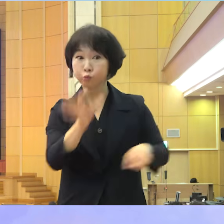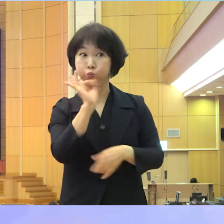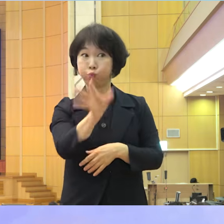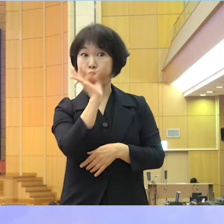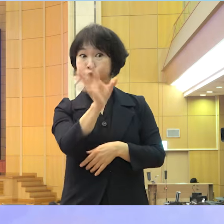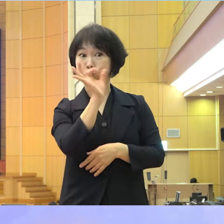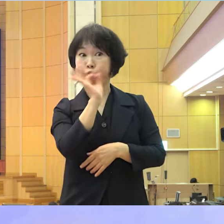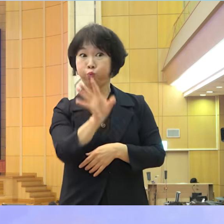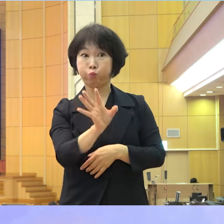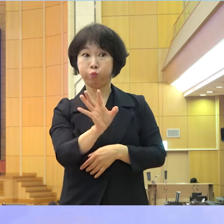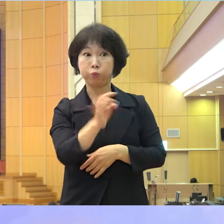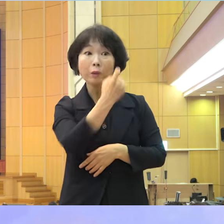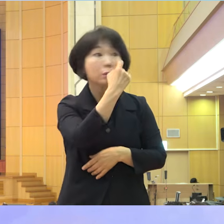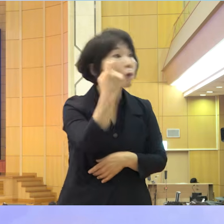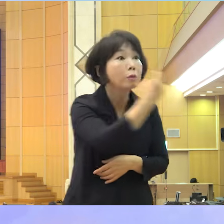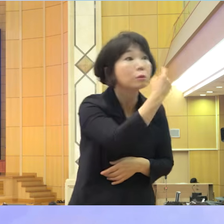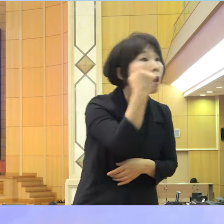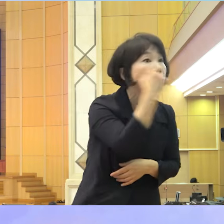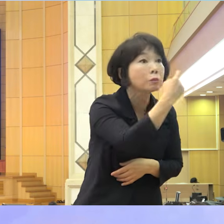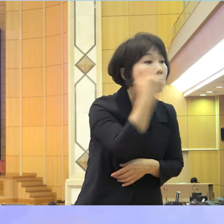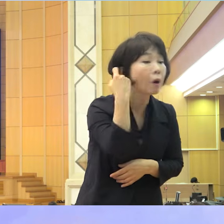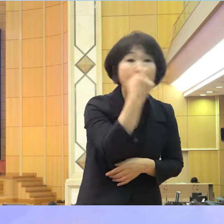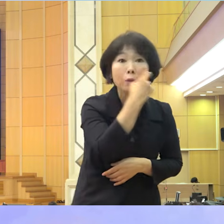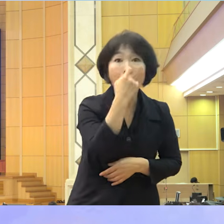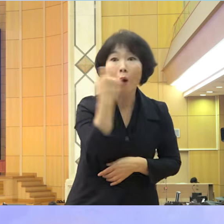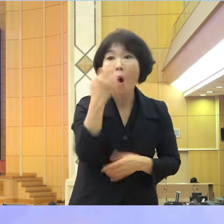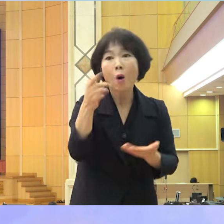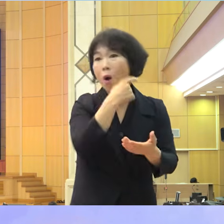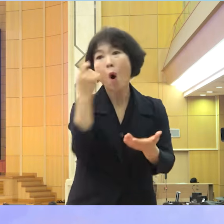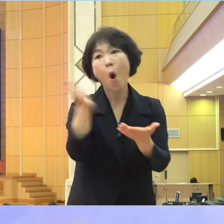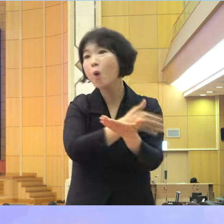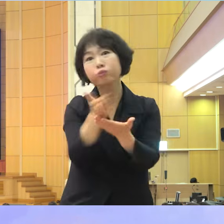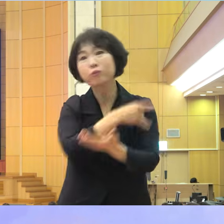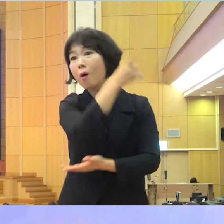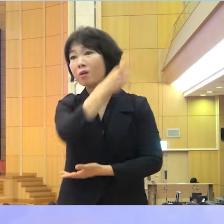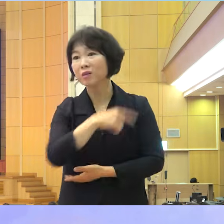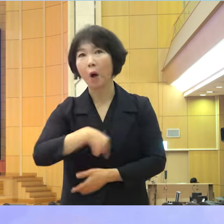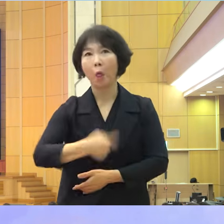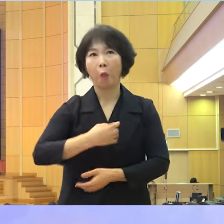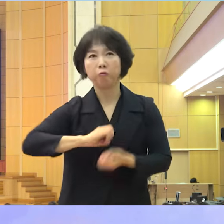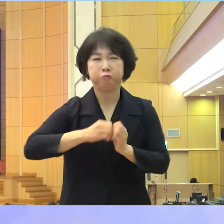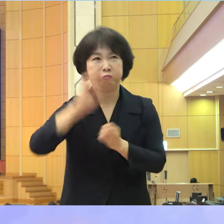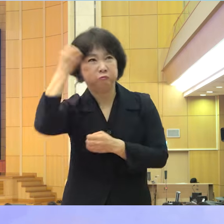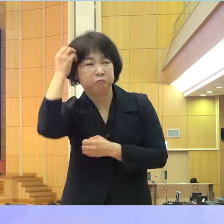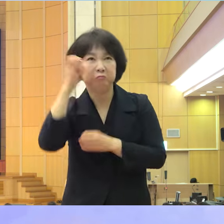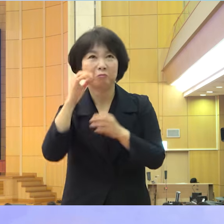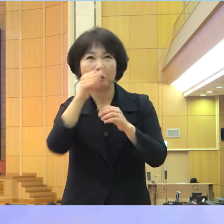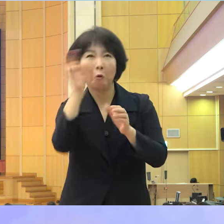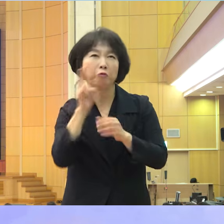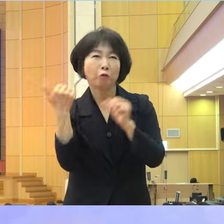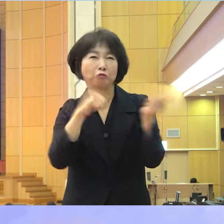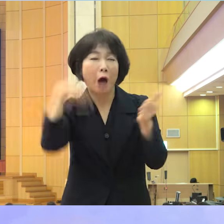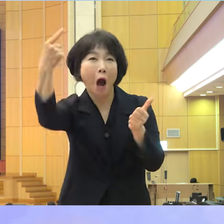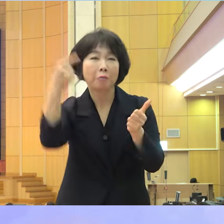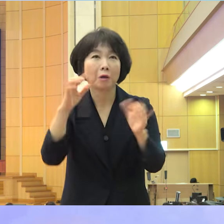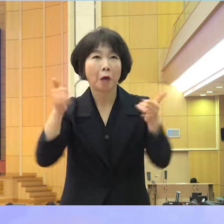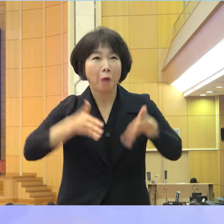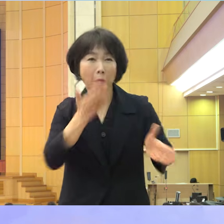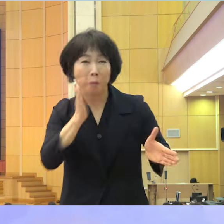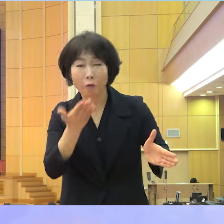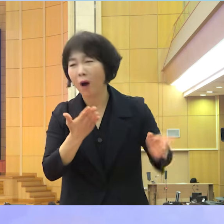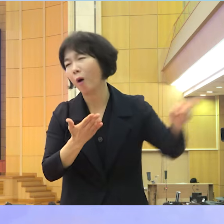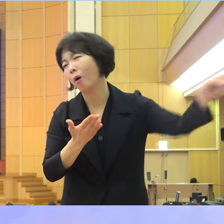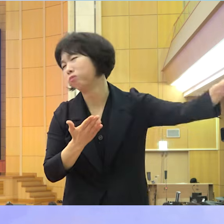어떤 근거라든지 증거도 없고 그런 시대도 없었지만 어쨌든